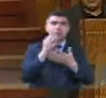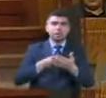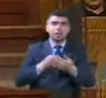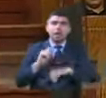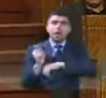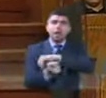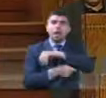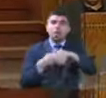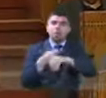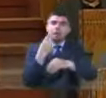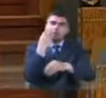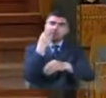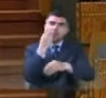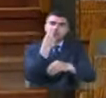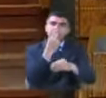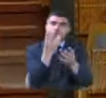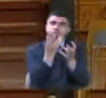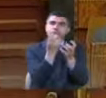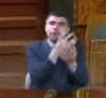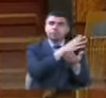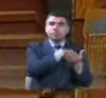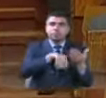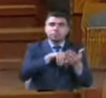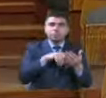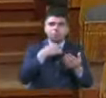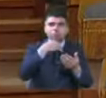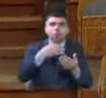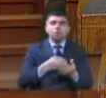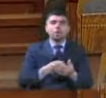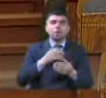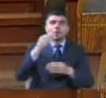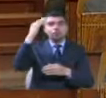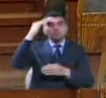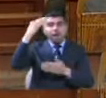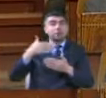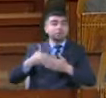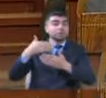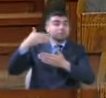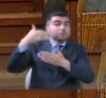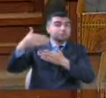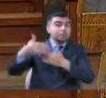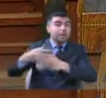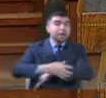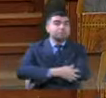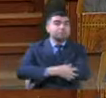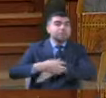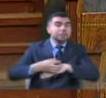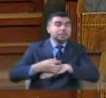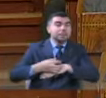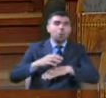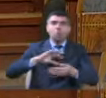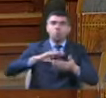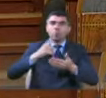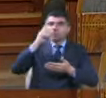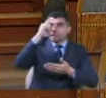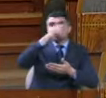بالعالم القروي. وعلى سبيل المثال لا للحصر، ساكنة إقليم مولا يعقوب التي تعاني الأمرين من هذه